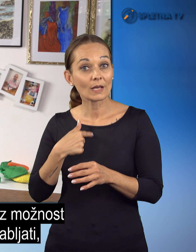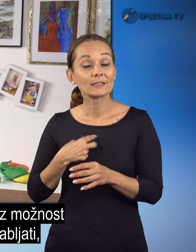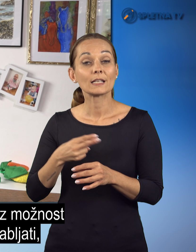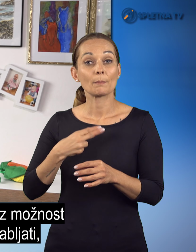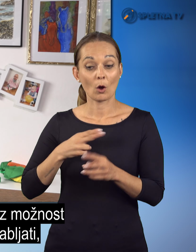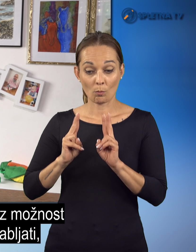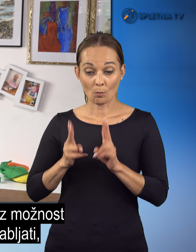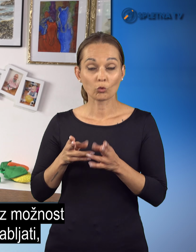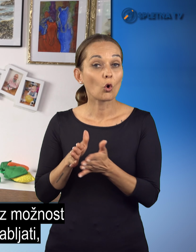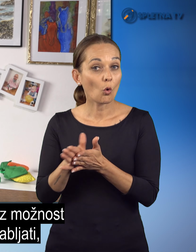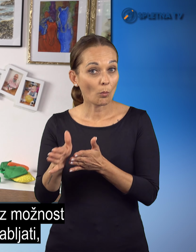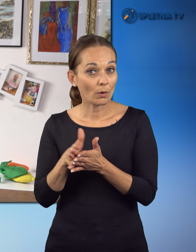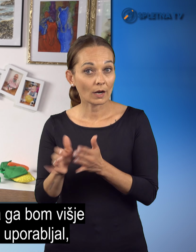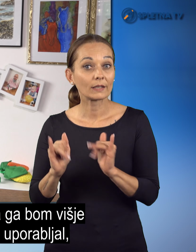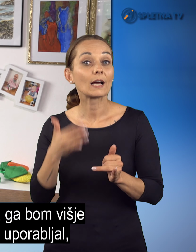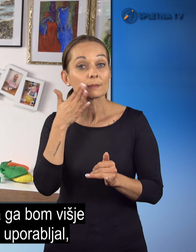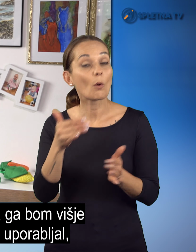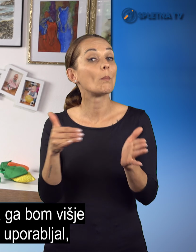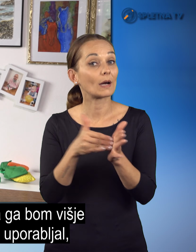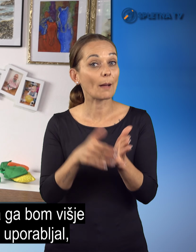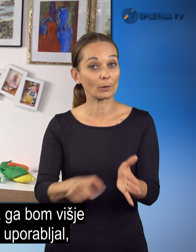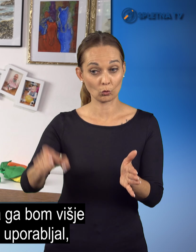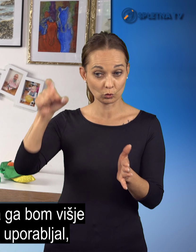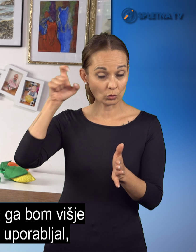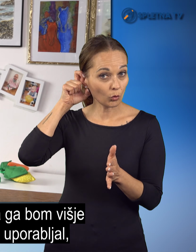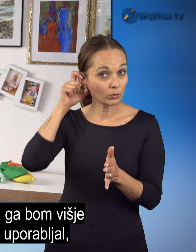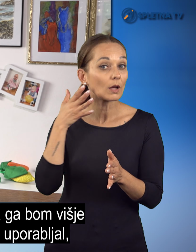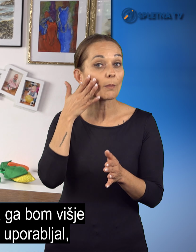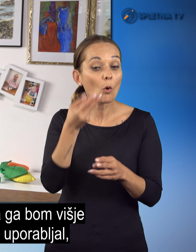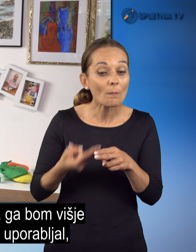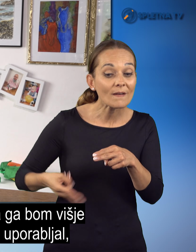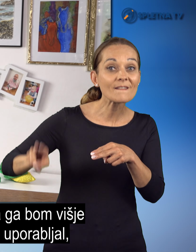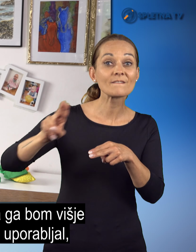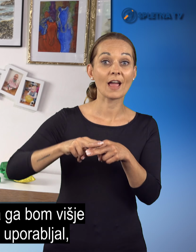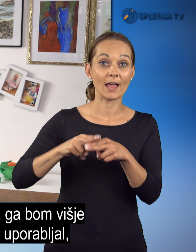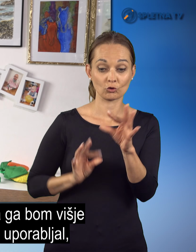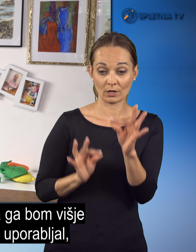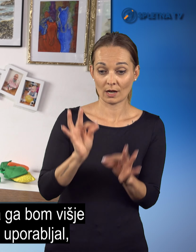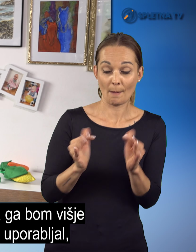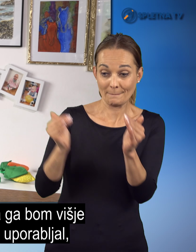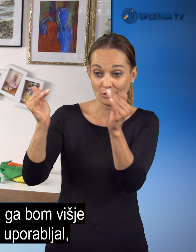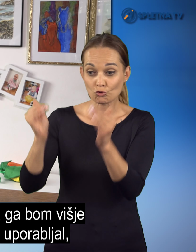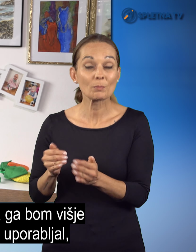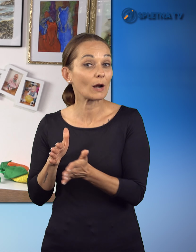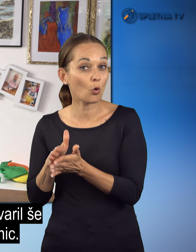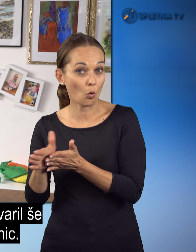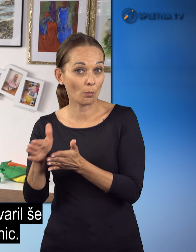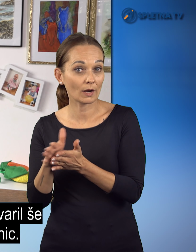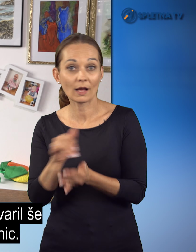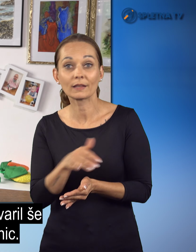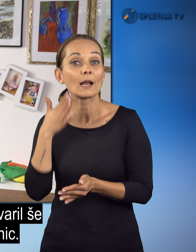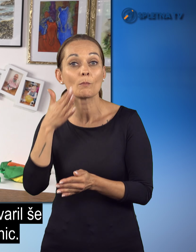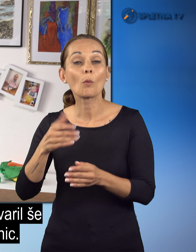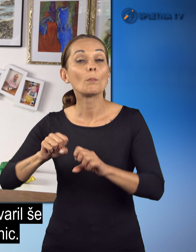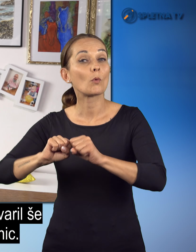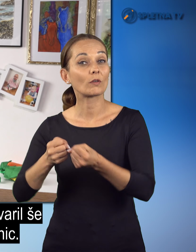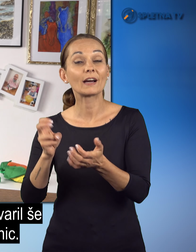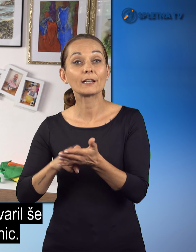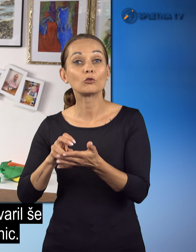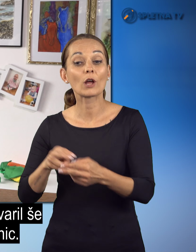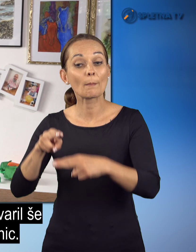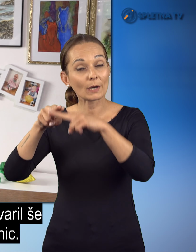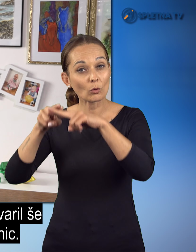možnost uporabljati optimalno, da, ko bom rabil, ga bom več nastavil, potem pa čim manj uporabljal, da ne bom